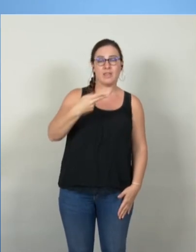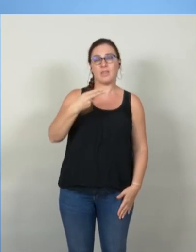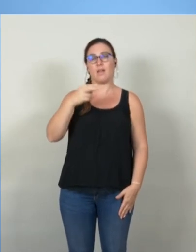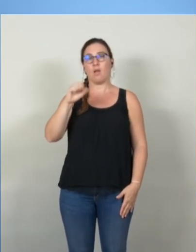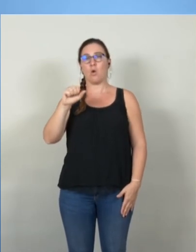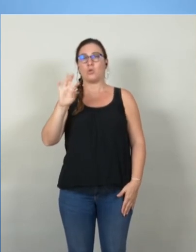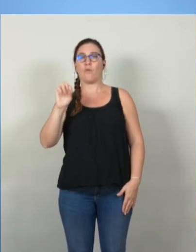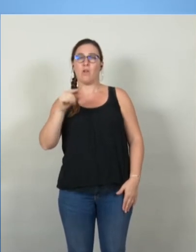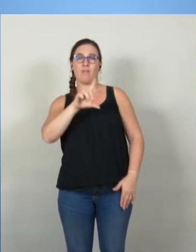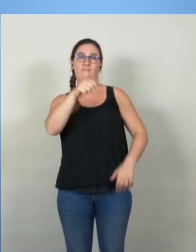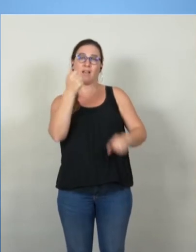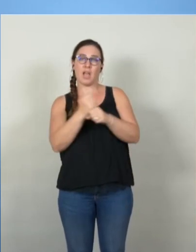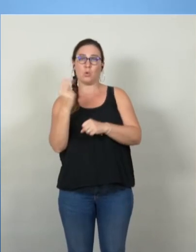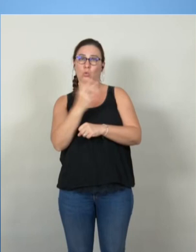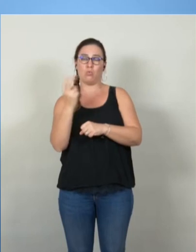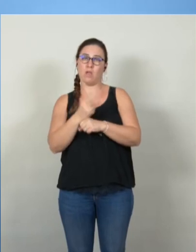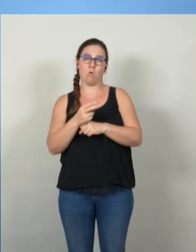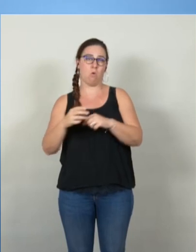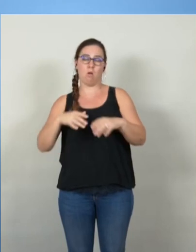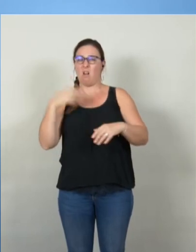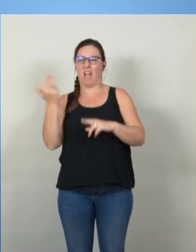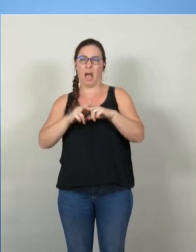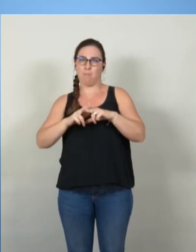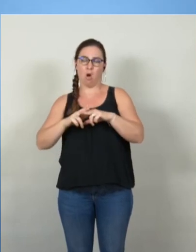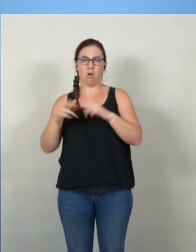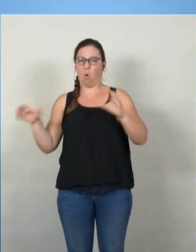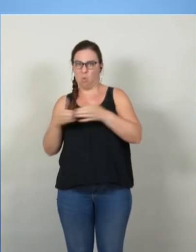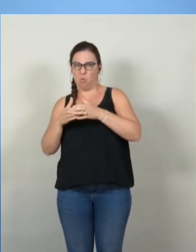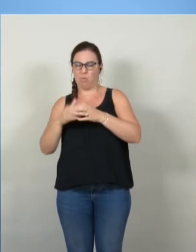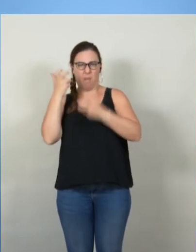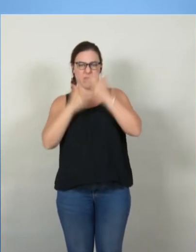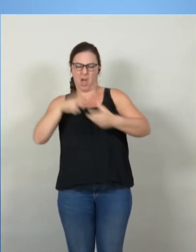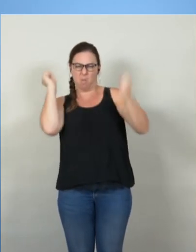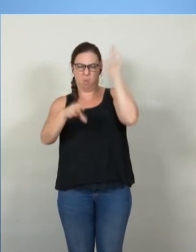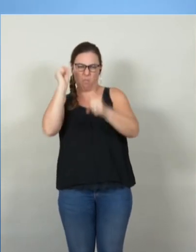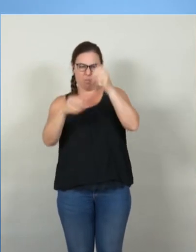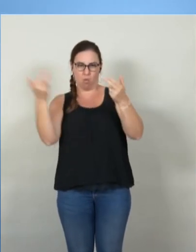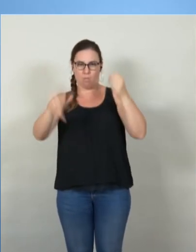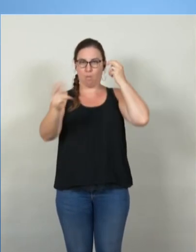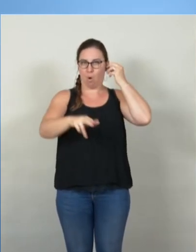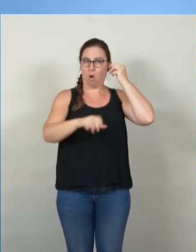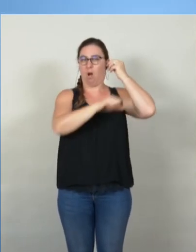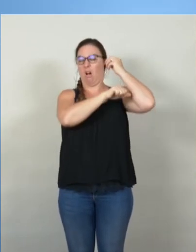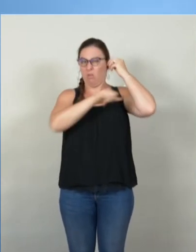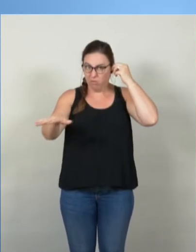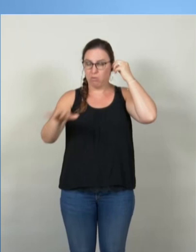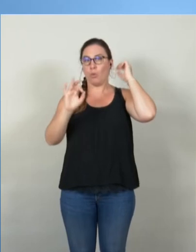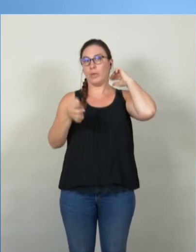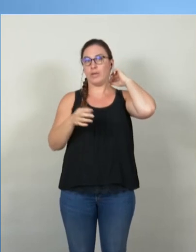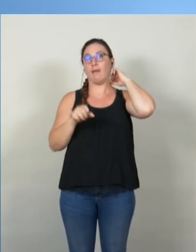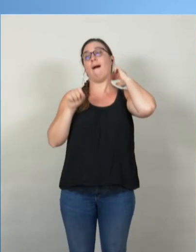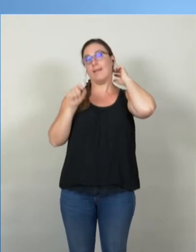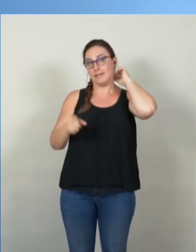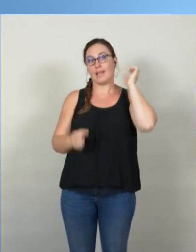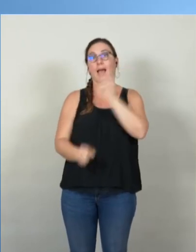21 ans ont été lynchés à mort par une bande et qui a eu un impact médiatique considérable cet événement